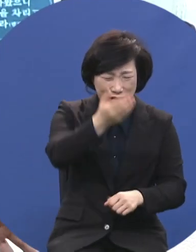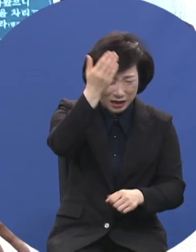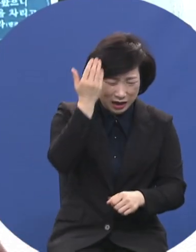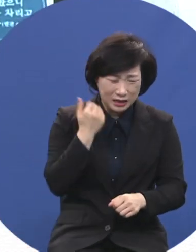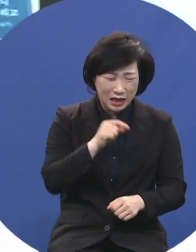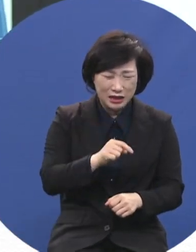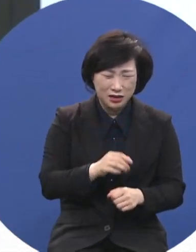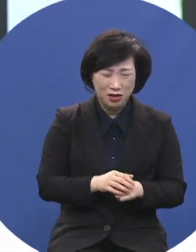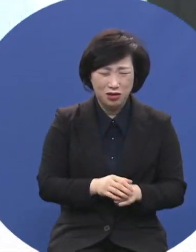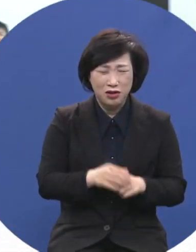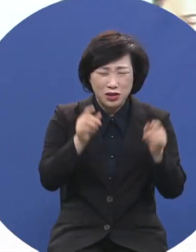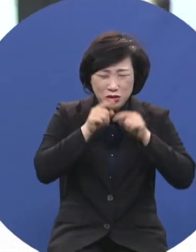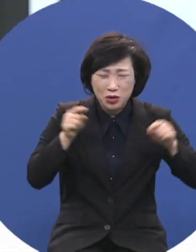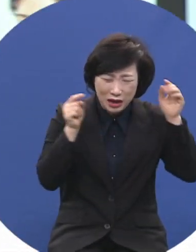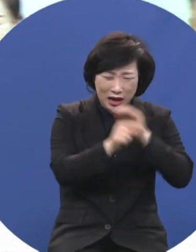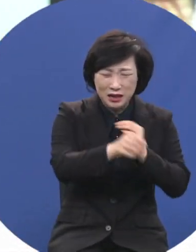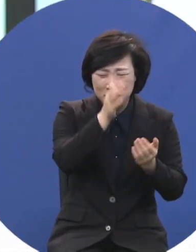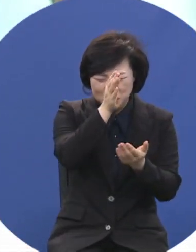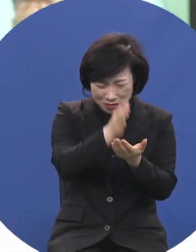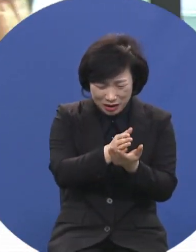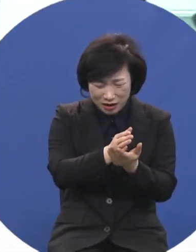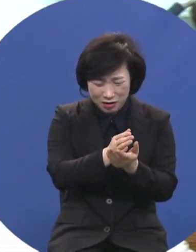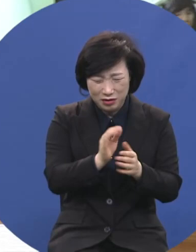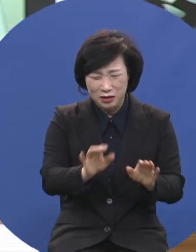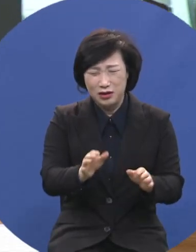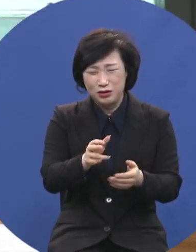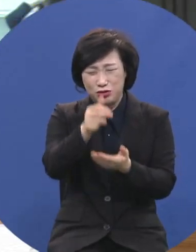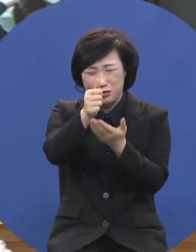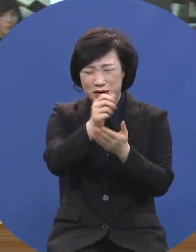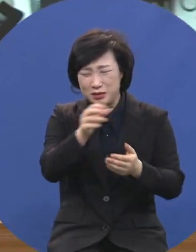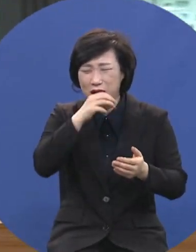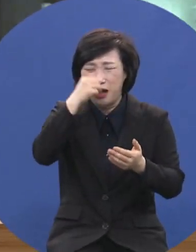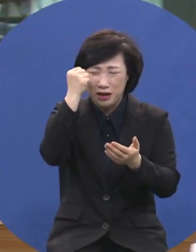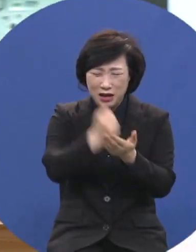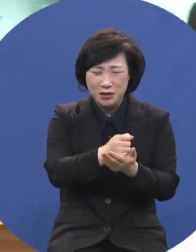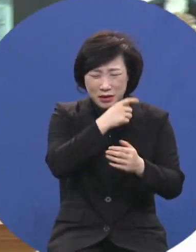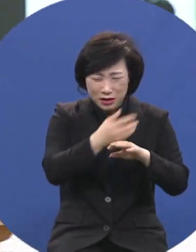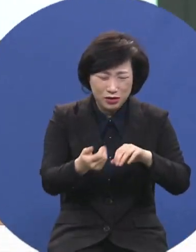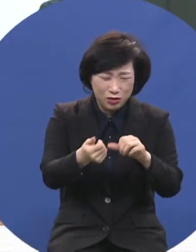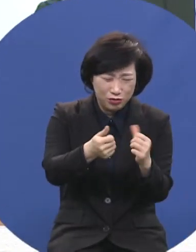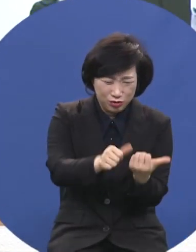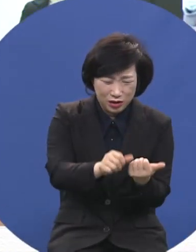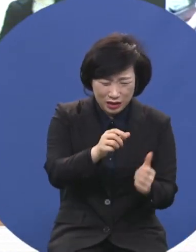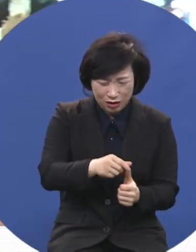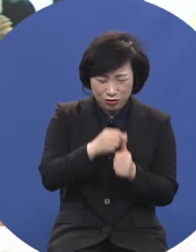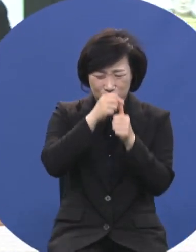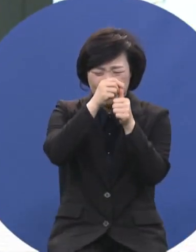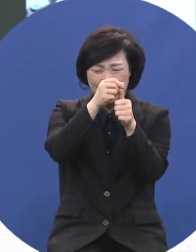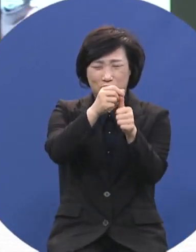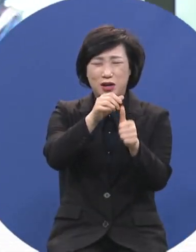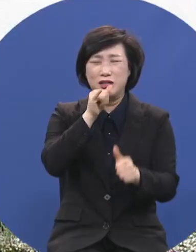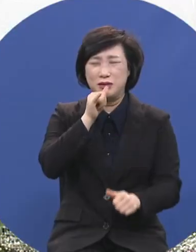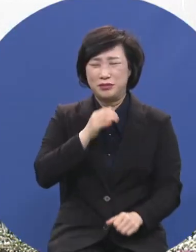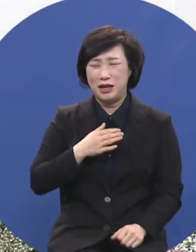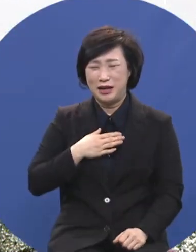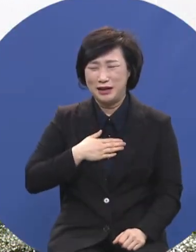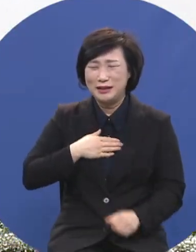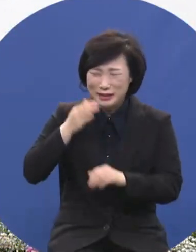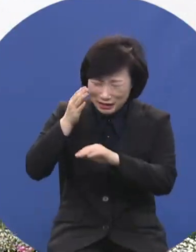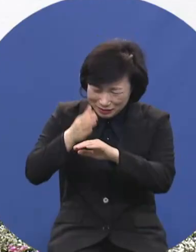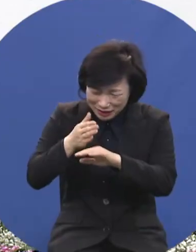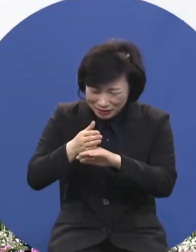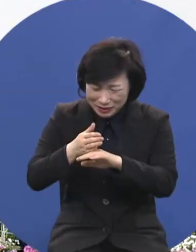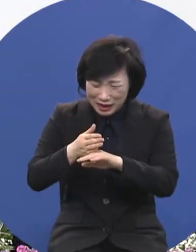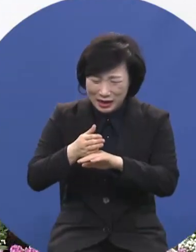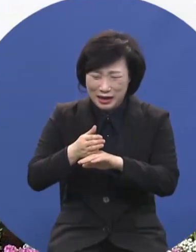과거는 그것 가지고 지옥가지 말라고 십자가에 피 흘려 죽으셔서 나를 건져주셨습니다.